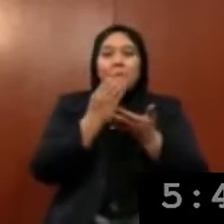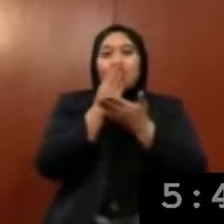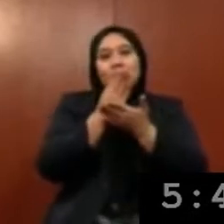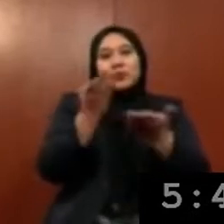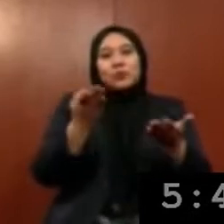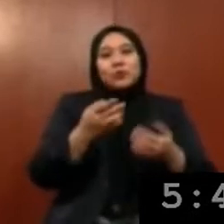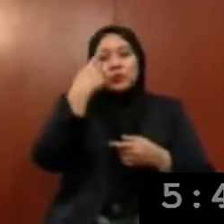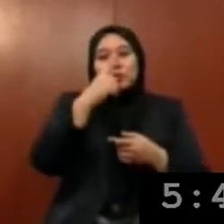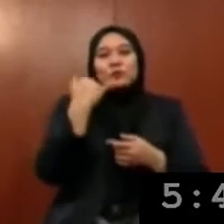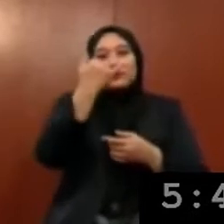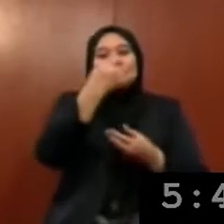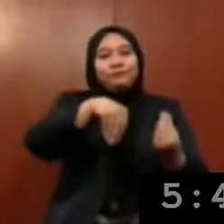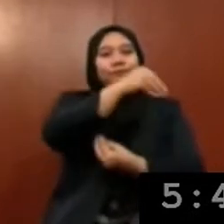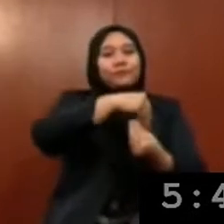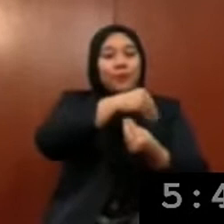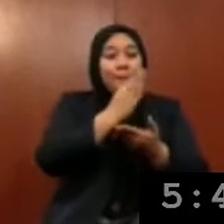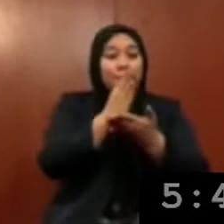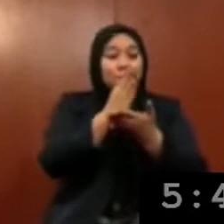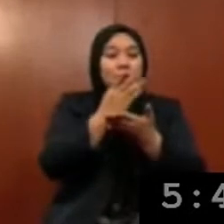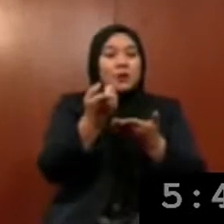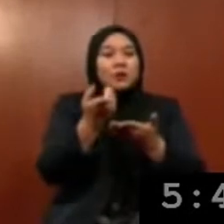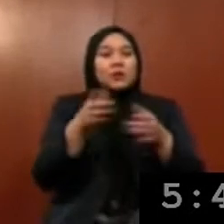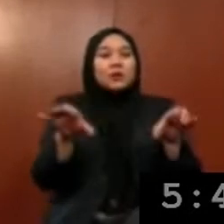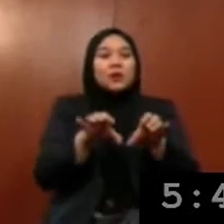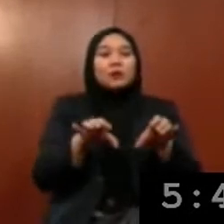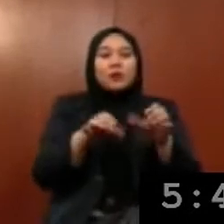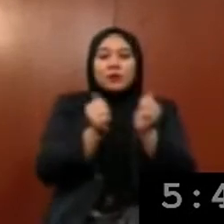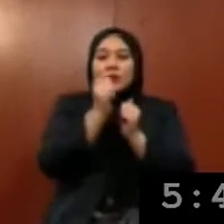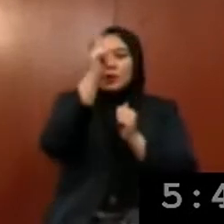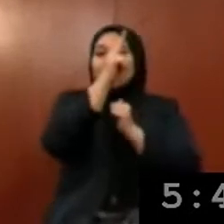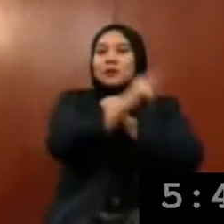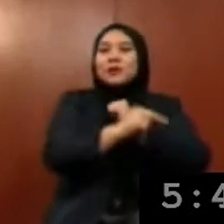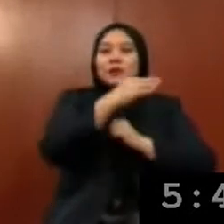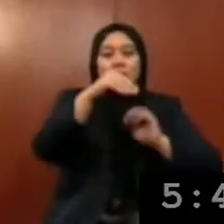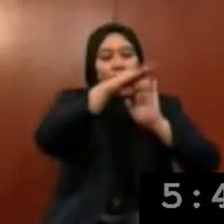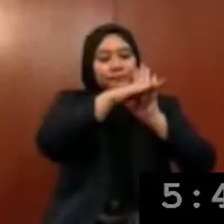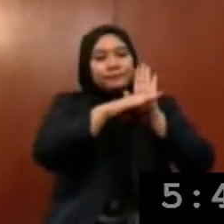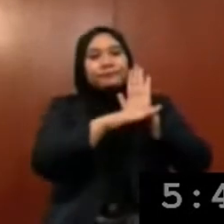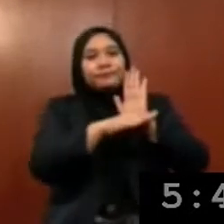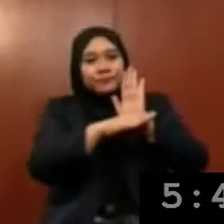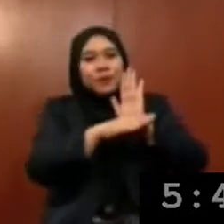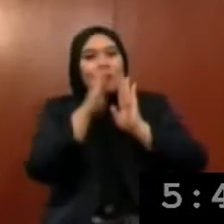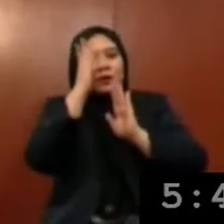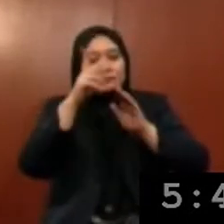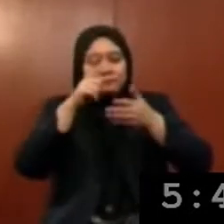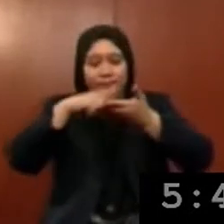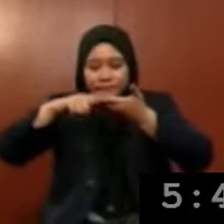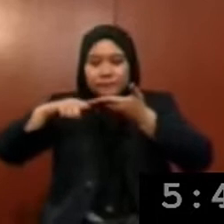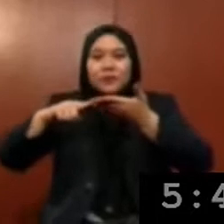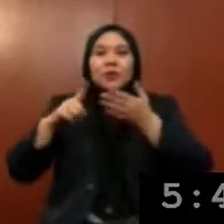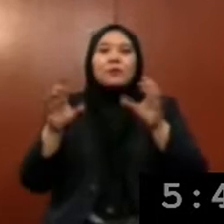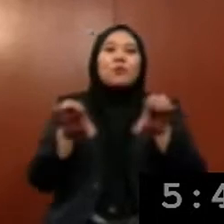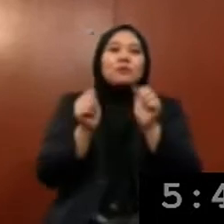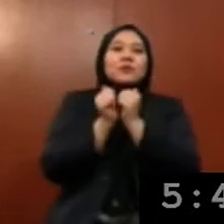daripada Negeri Selangor bantuan ini akan dijalankan dengan kerajaan negeri dan sudah pasti senarai dan penelitian akan dibuat bersama-sama